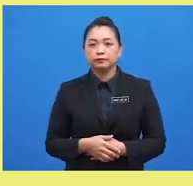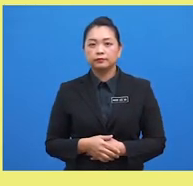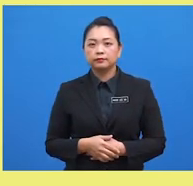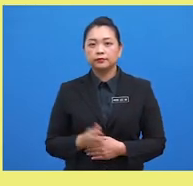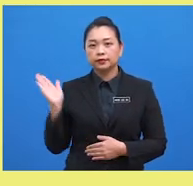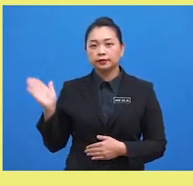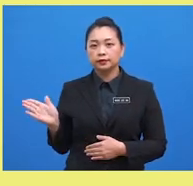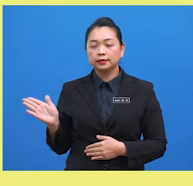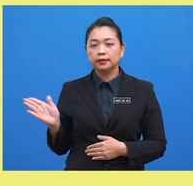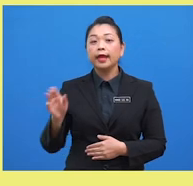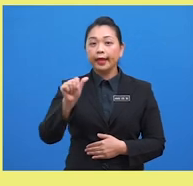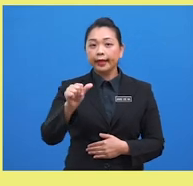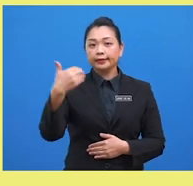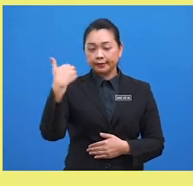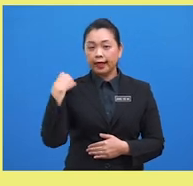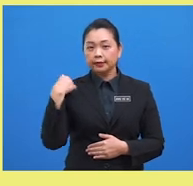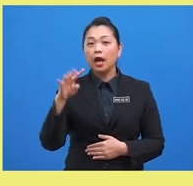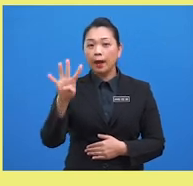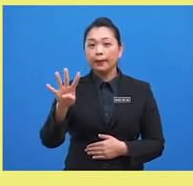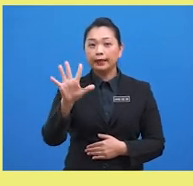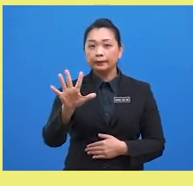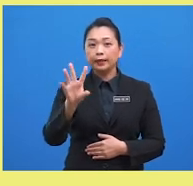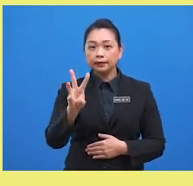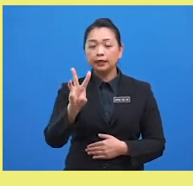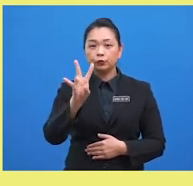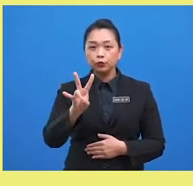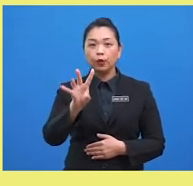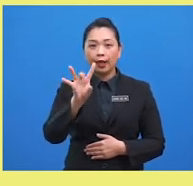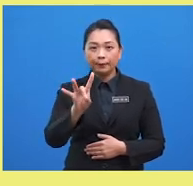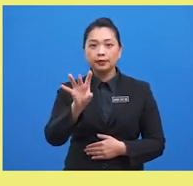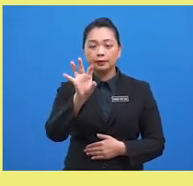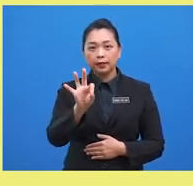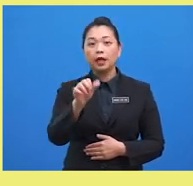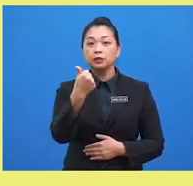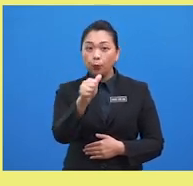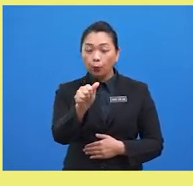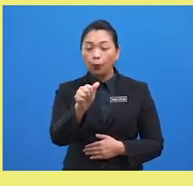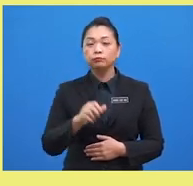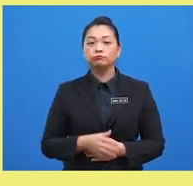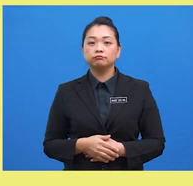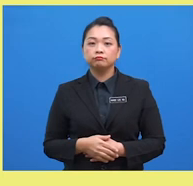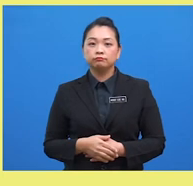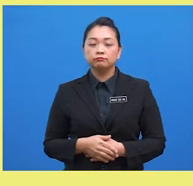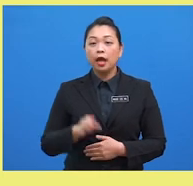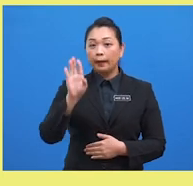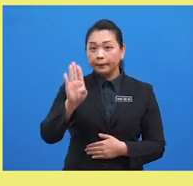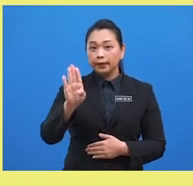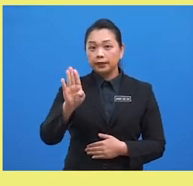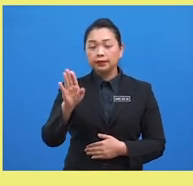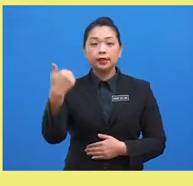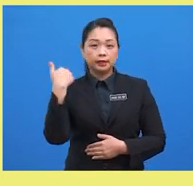Set A mengandungi unsur 4, 5, 6, 7, 8, 9, 10. Set